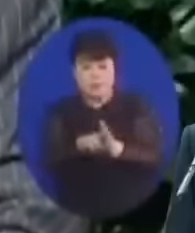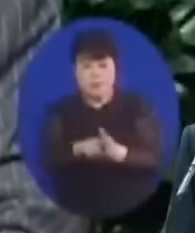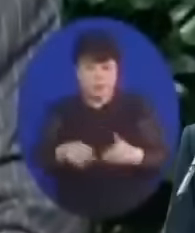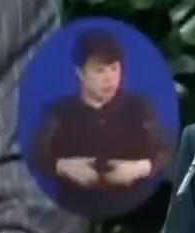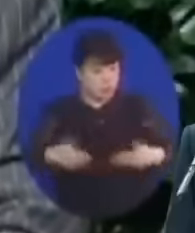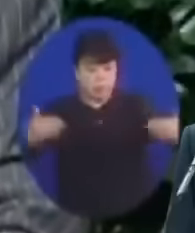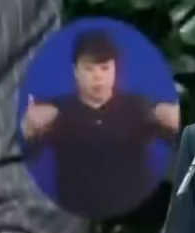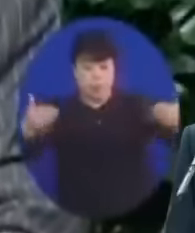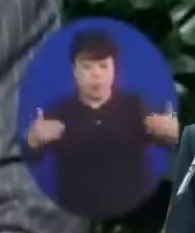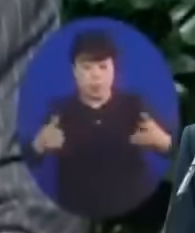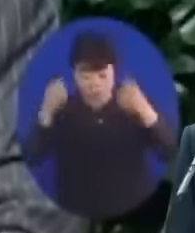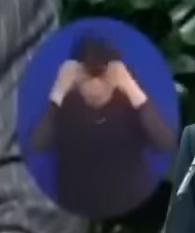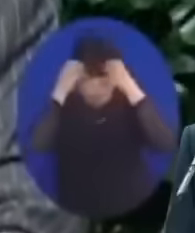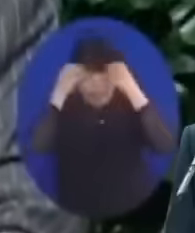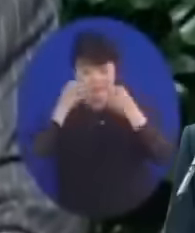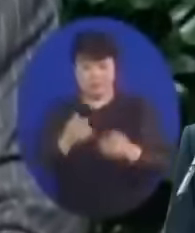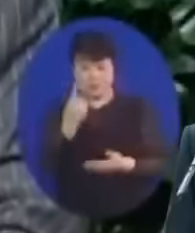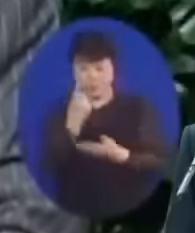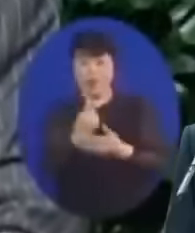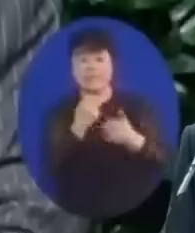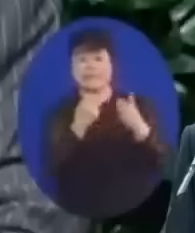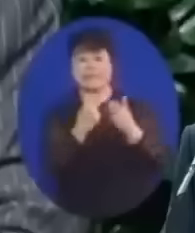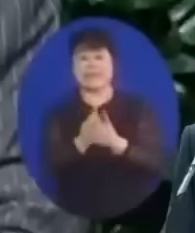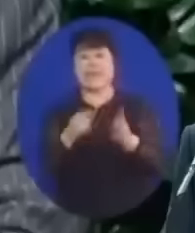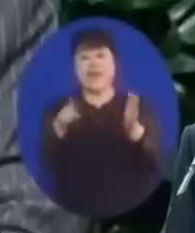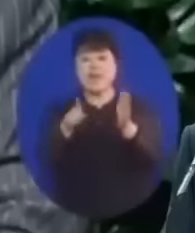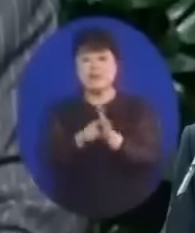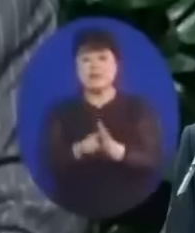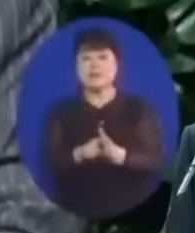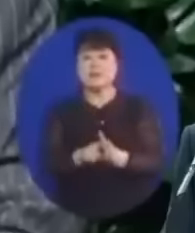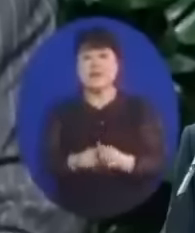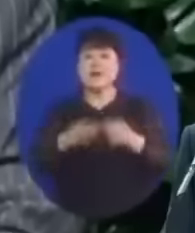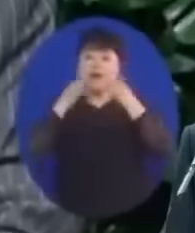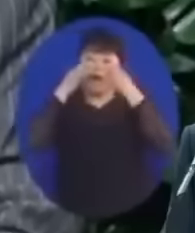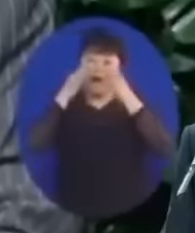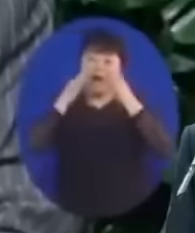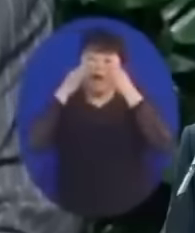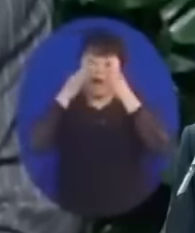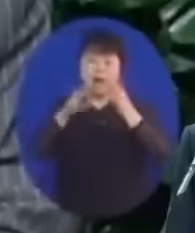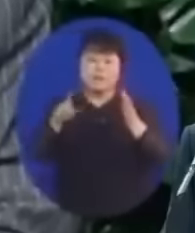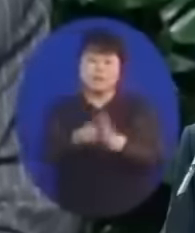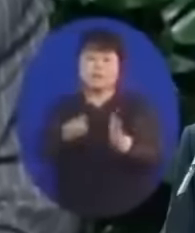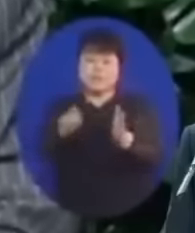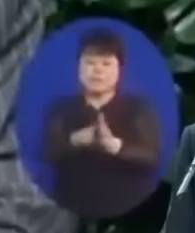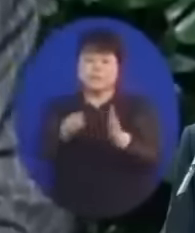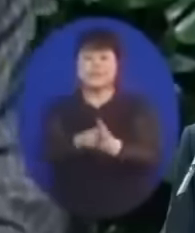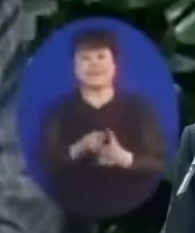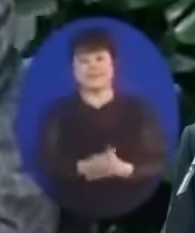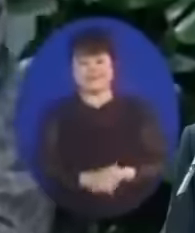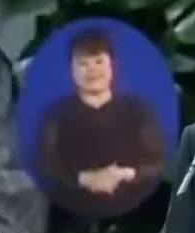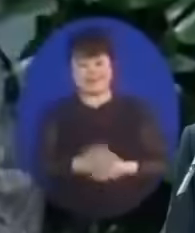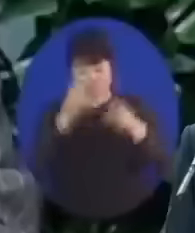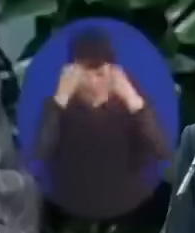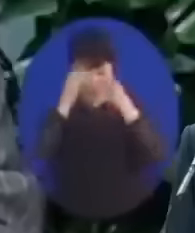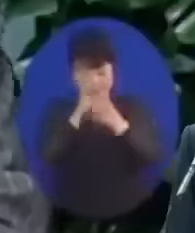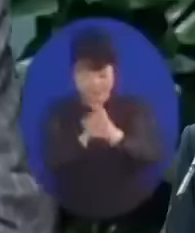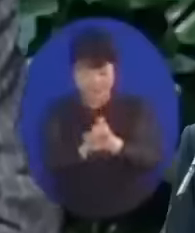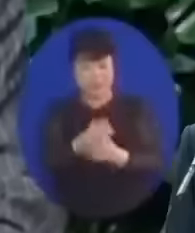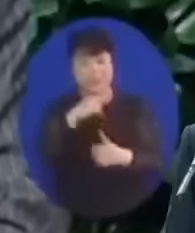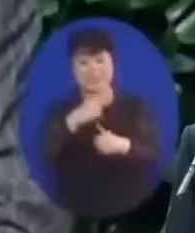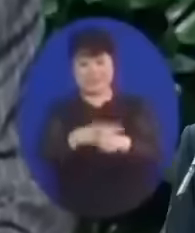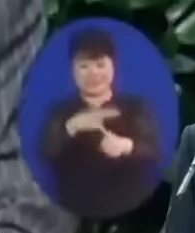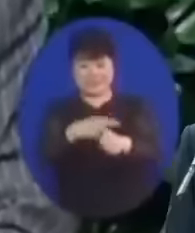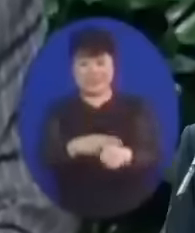없음이, 고난이 오기 때문에 믿으려고 발버둥을 치고 믿습니다를 외치게 되는 것이니, 고난이 기도의